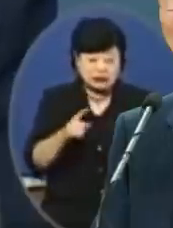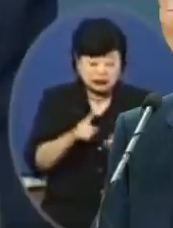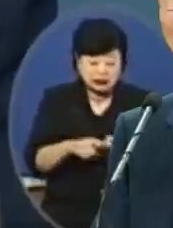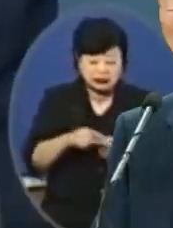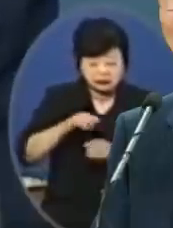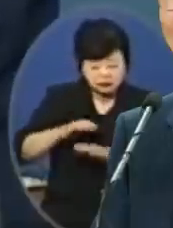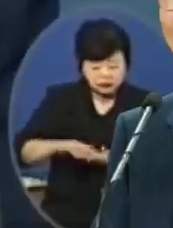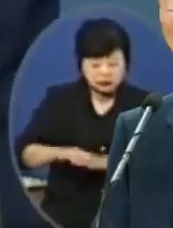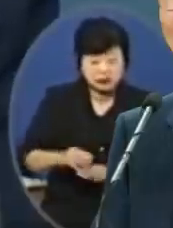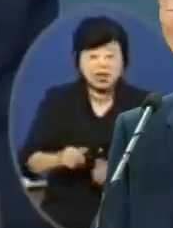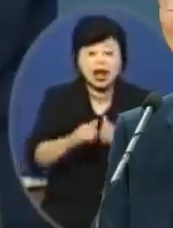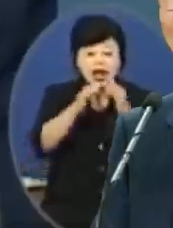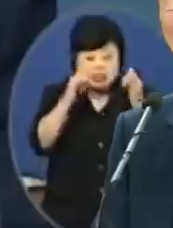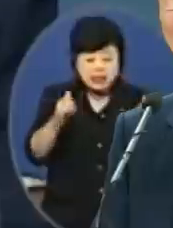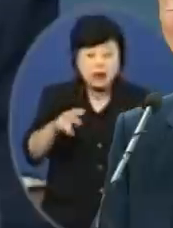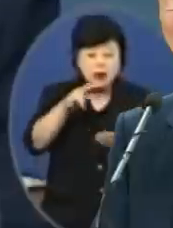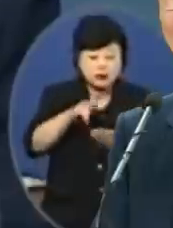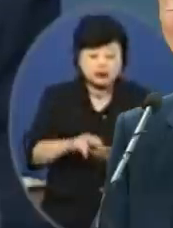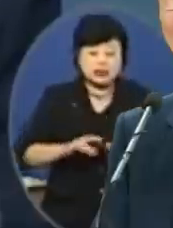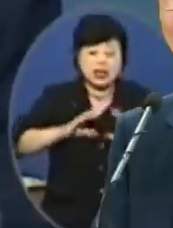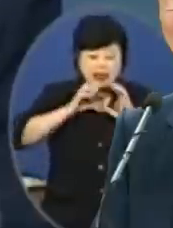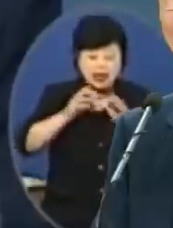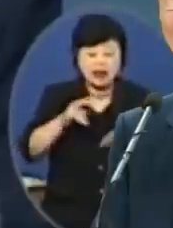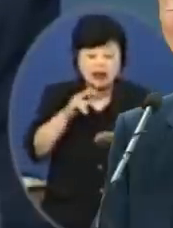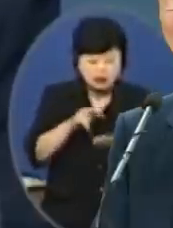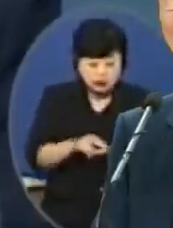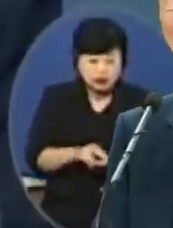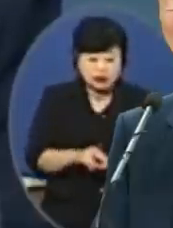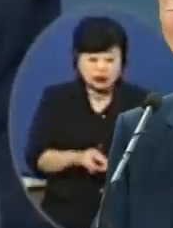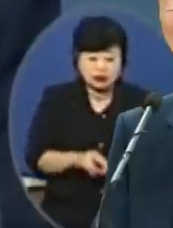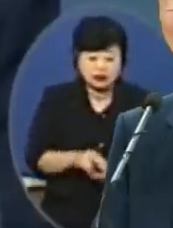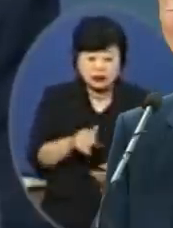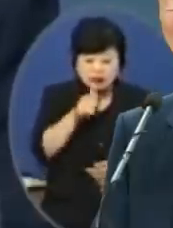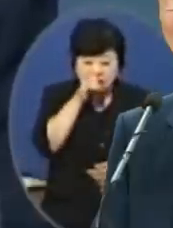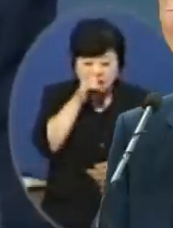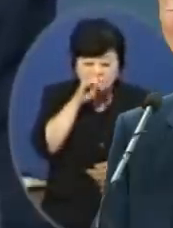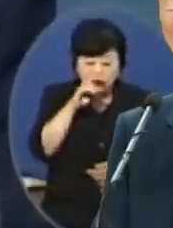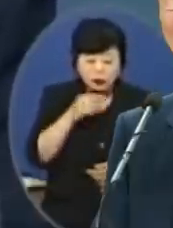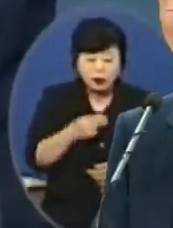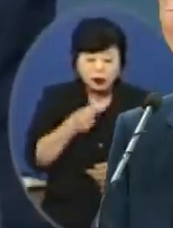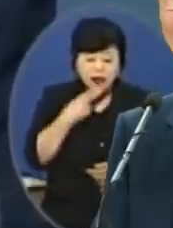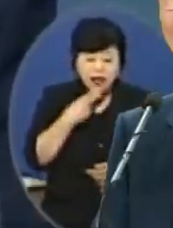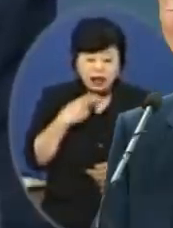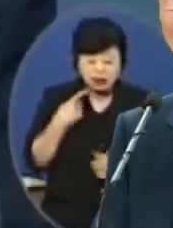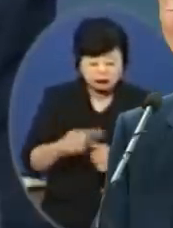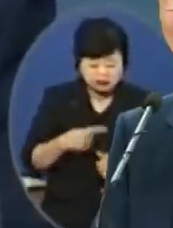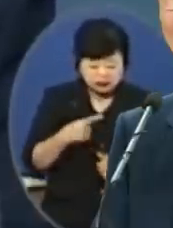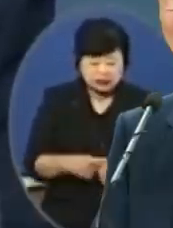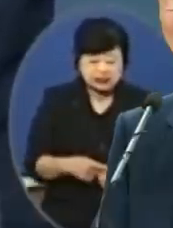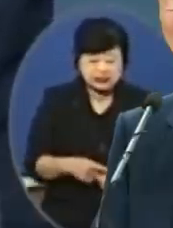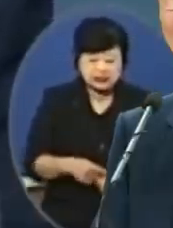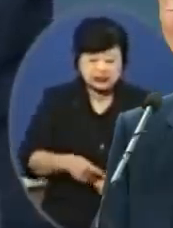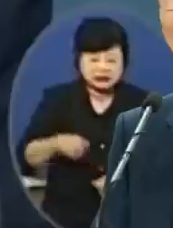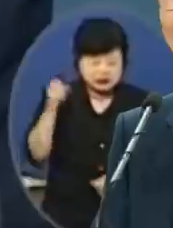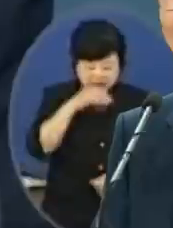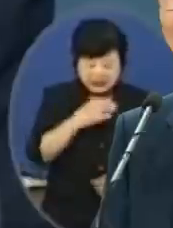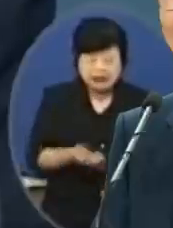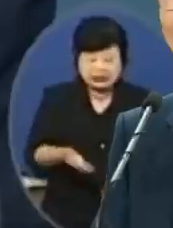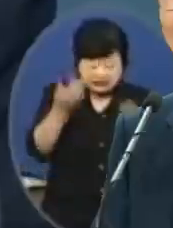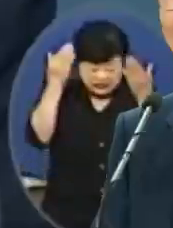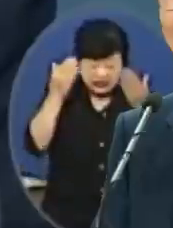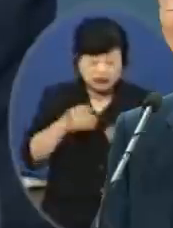눌러버립니다. 사회적인 문제도 국가적인 문제도 있는 것을 없는 것처럼 무시해버리고 지나가서 자연적으로